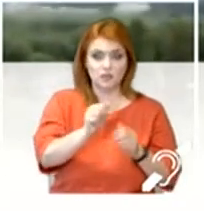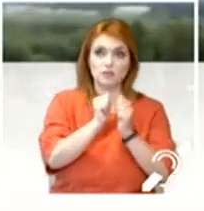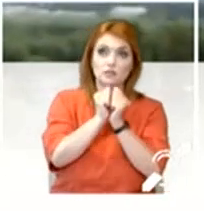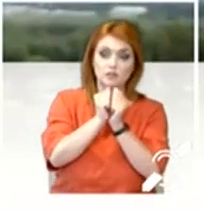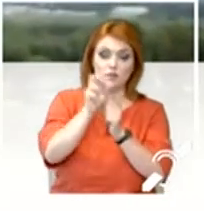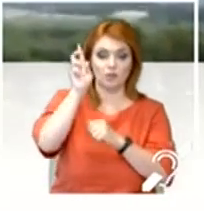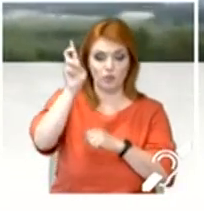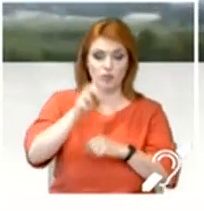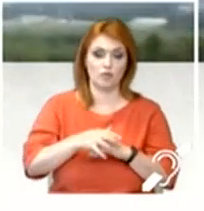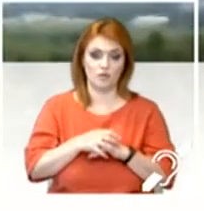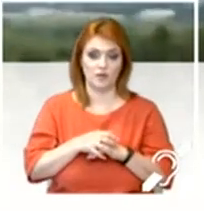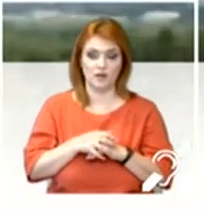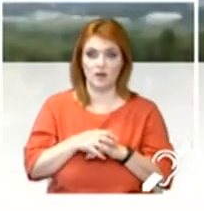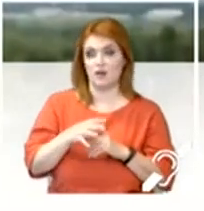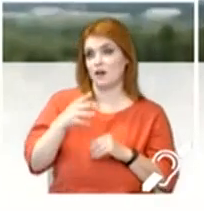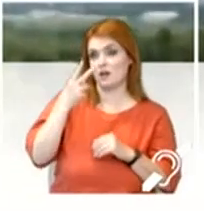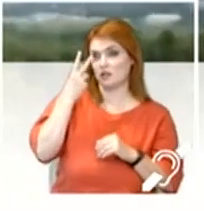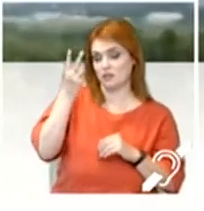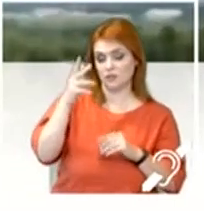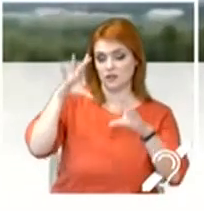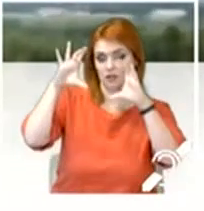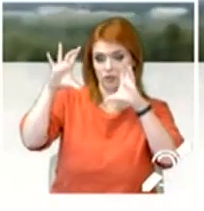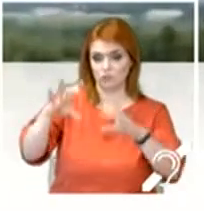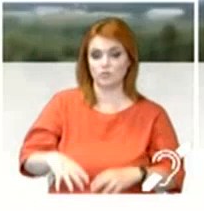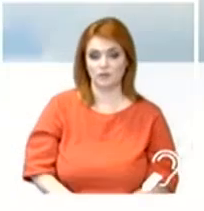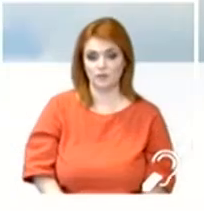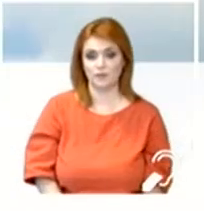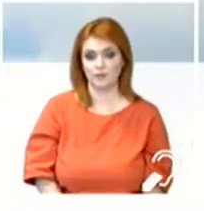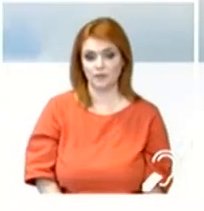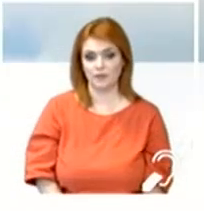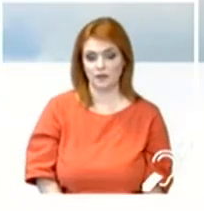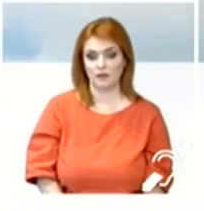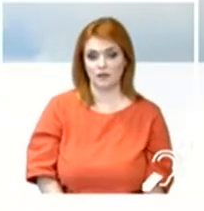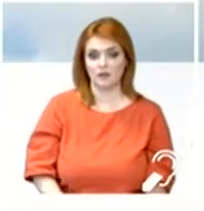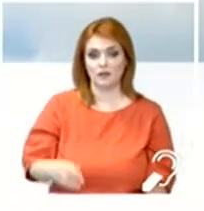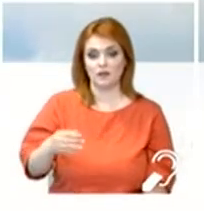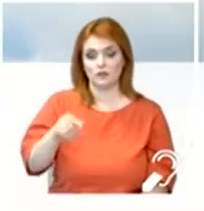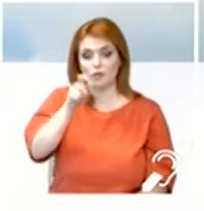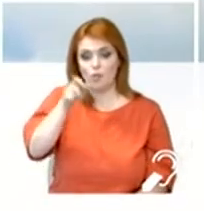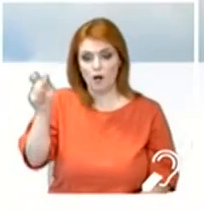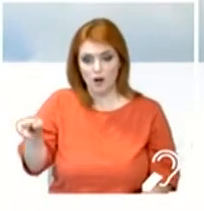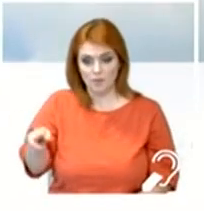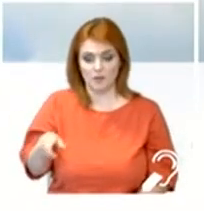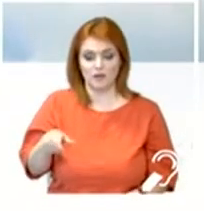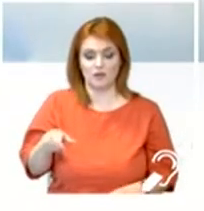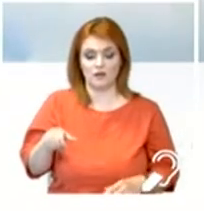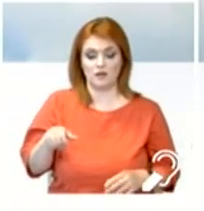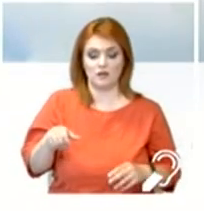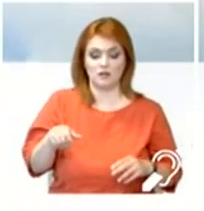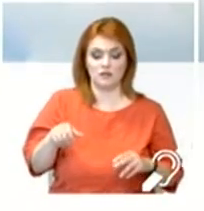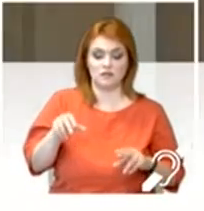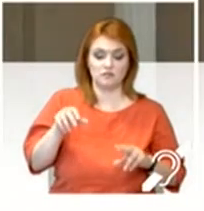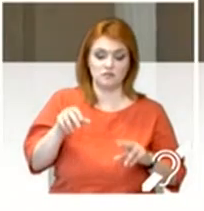vor găsărim cum. Dar noi nu facem tot ca să fie unitate în biserică. În viziunea credincioșilor, preotul are și alte